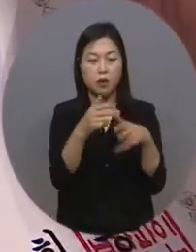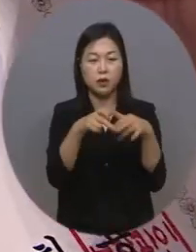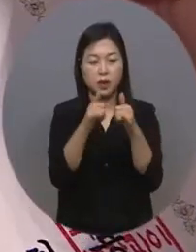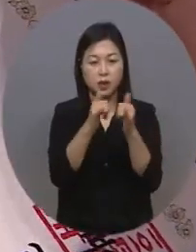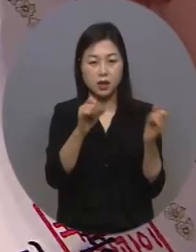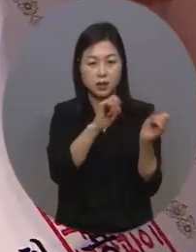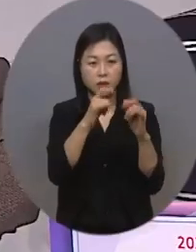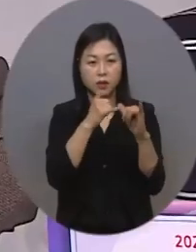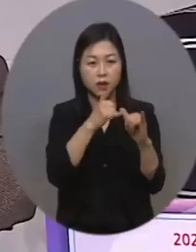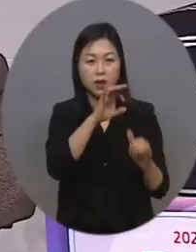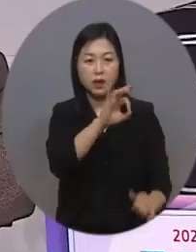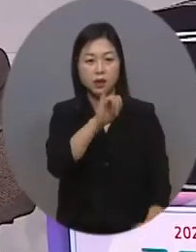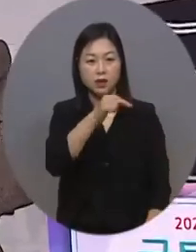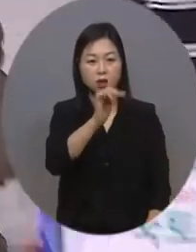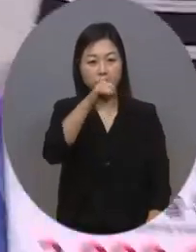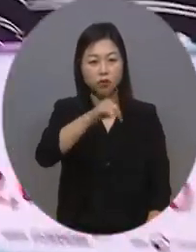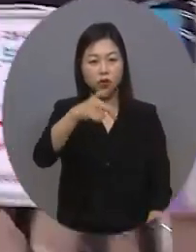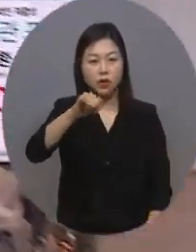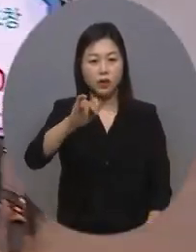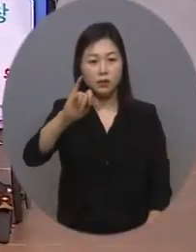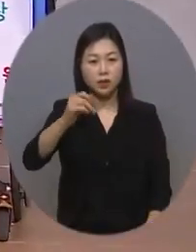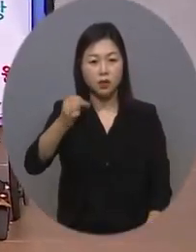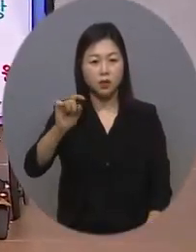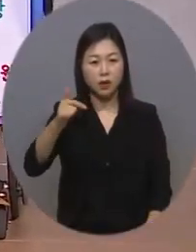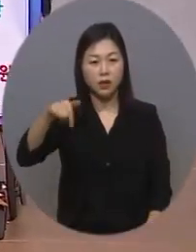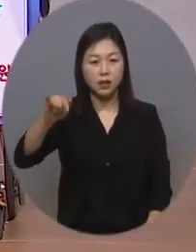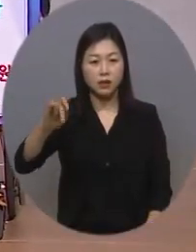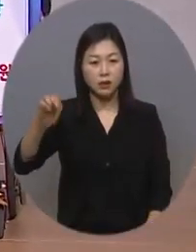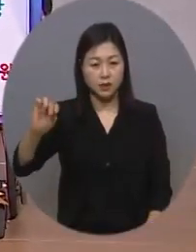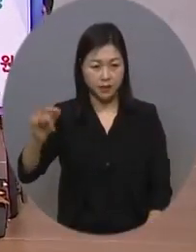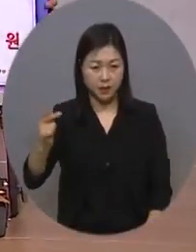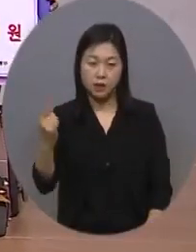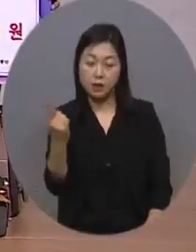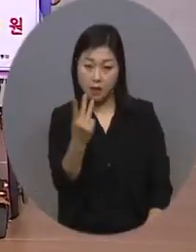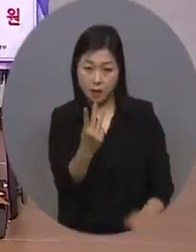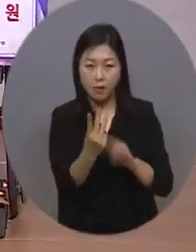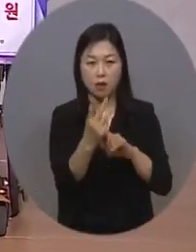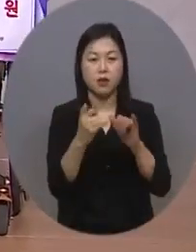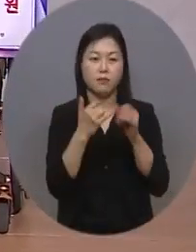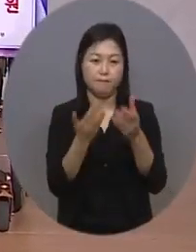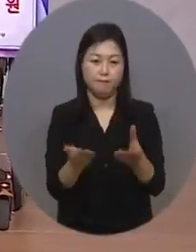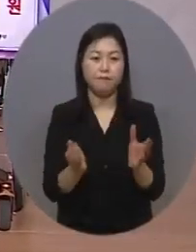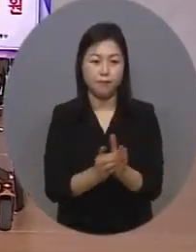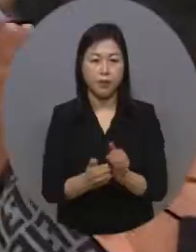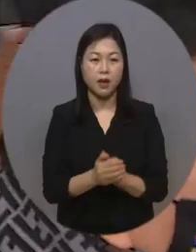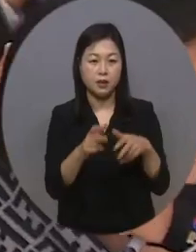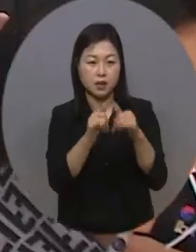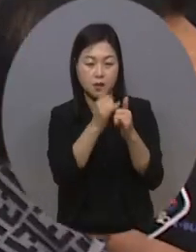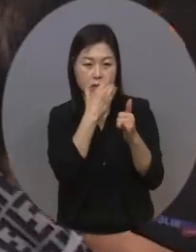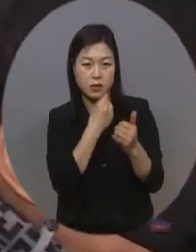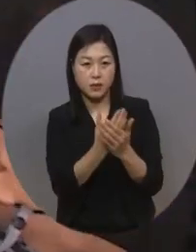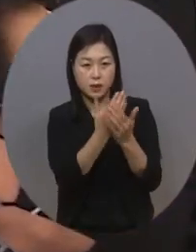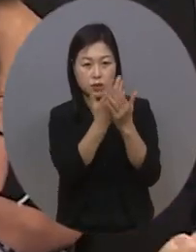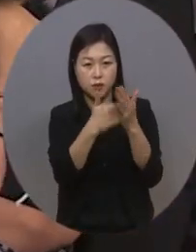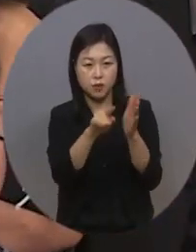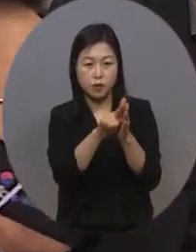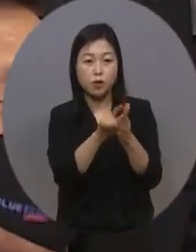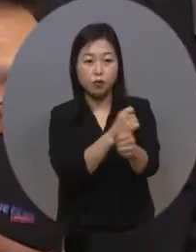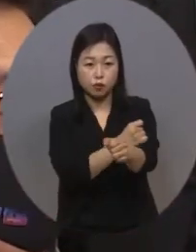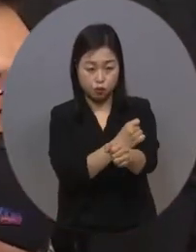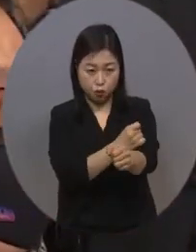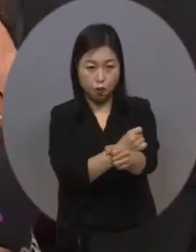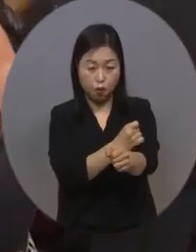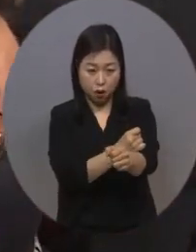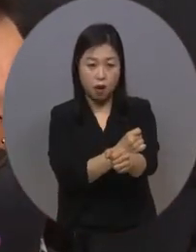이성구, 김을환, 김진만 씨 총 3명이 이름을 올렸습니다. 이들은 장애인의 복지 향상을 위해 헌신한